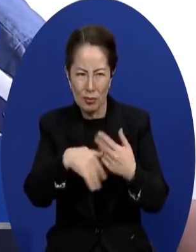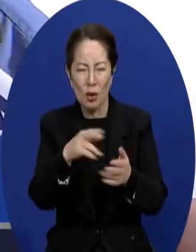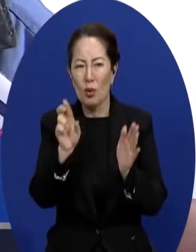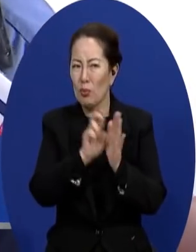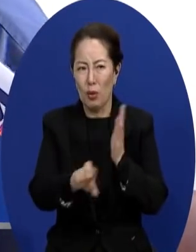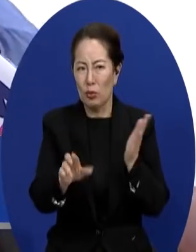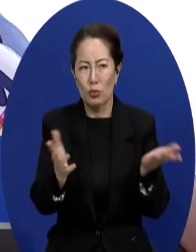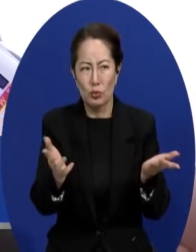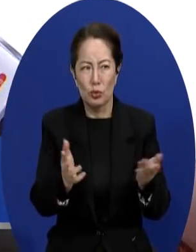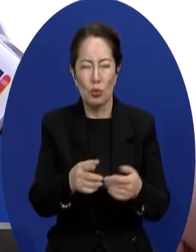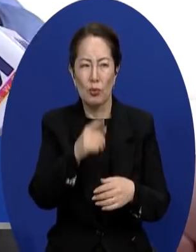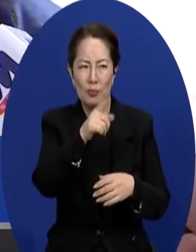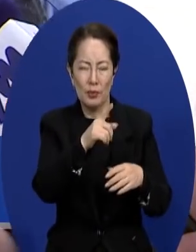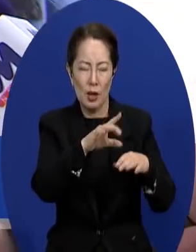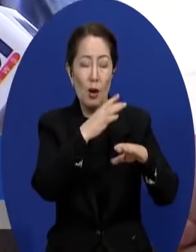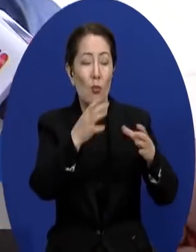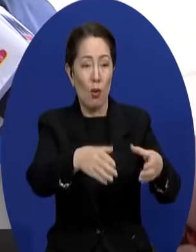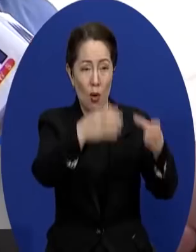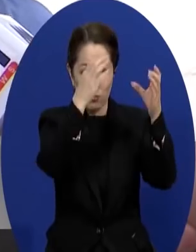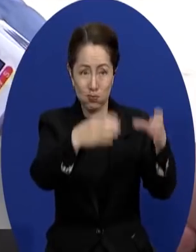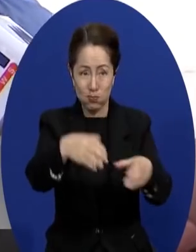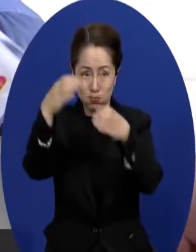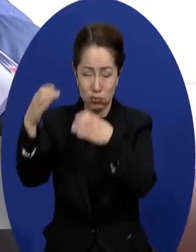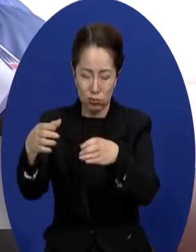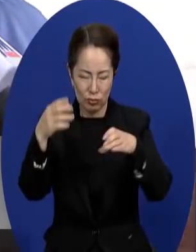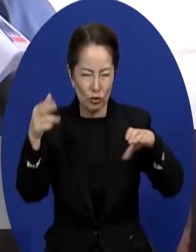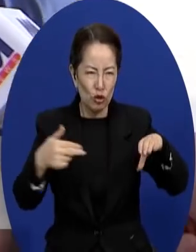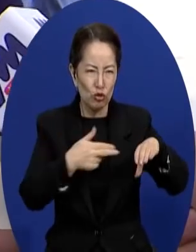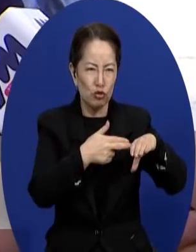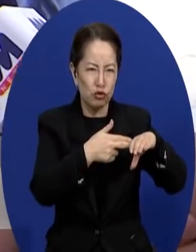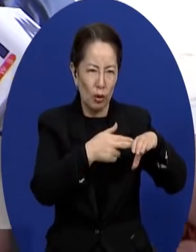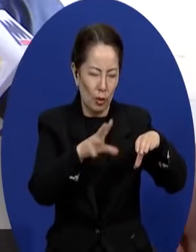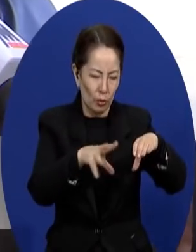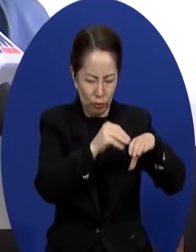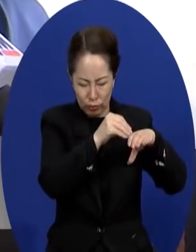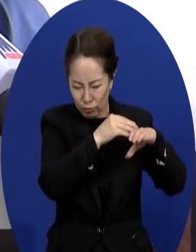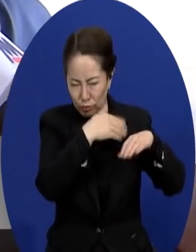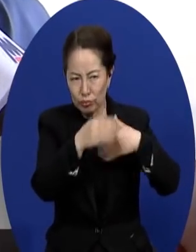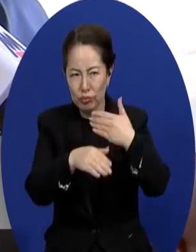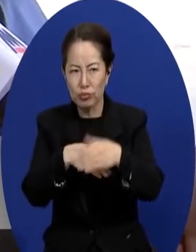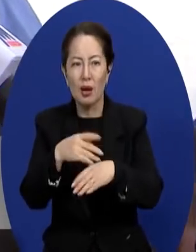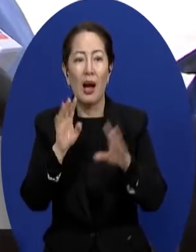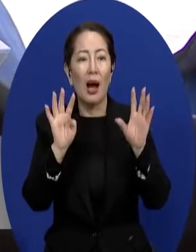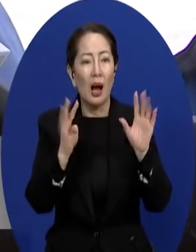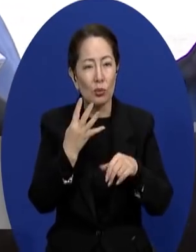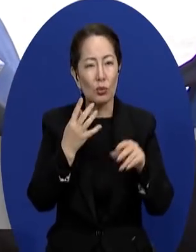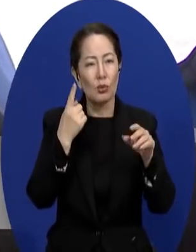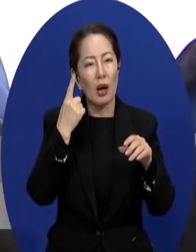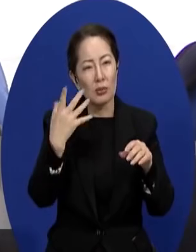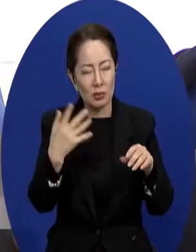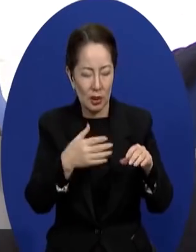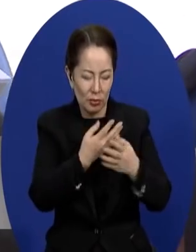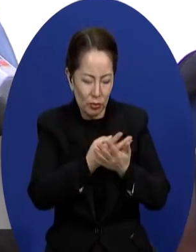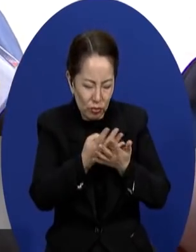Вагонц дээрнээс одоо энэ савнууд руу ороод буцаад маш хэрэглэгчийн машины банкнд ортол нийт 14-5 шүүрээр ингэж дамжиж